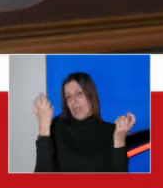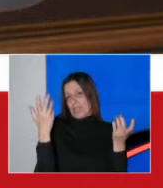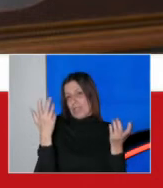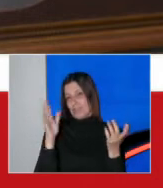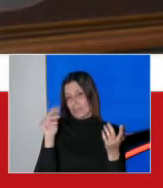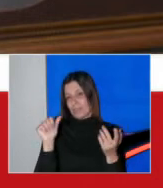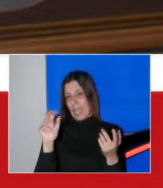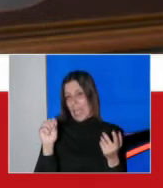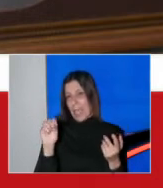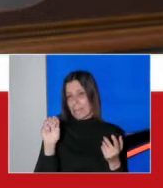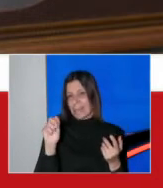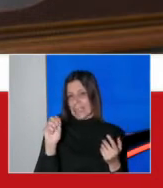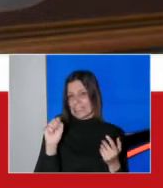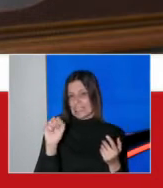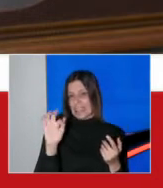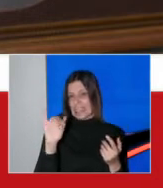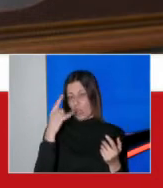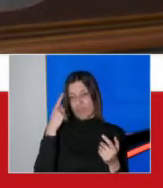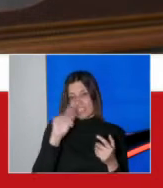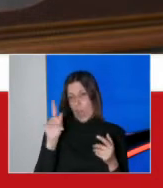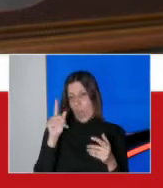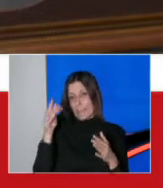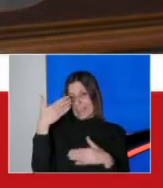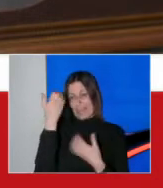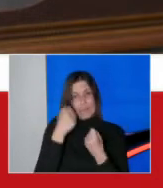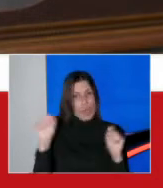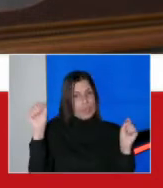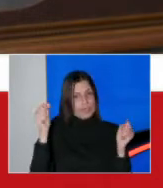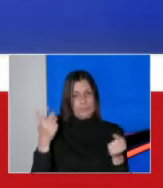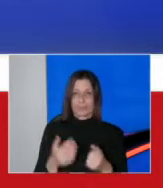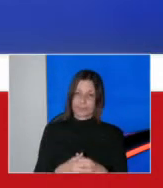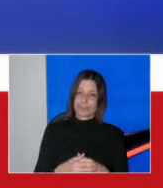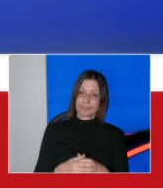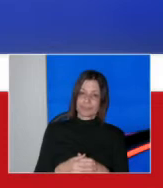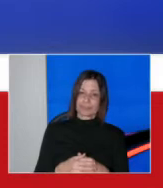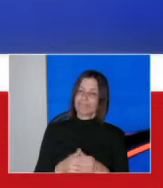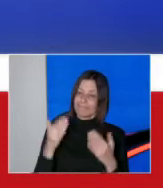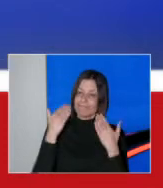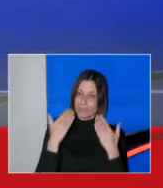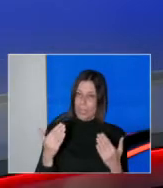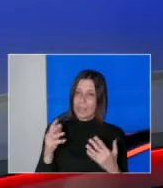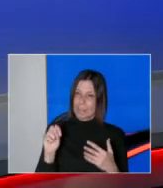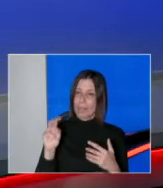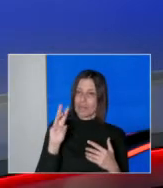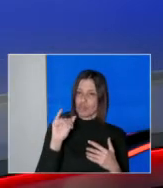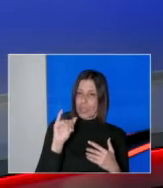אמנסטי חושב שישראל היא לא מדינה דמוקרטית? דוקטור נחמן שי, שר התפוצות, מפלגת העבודה, תודה רבה.